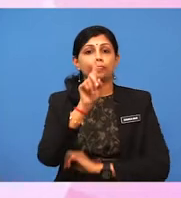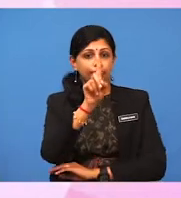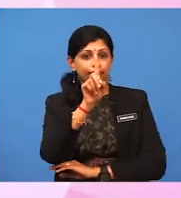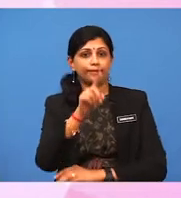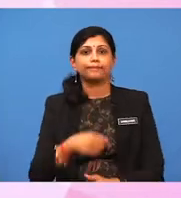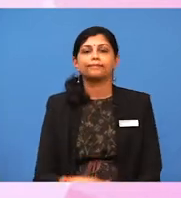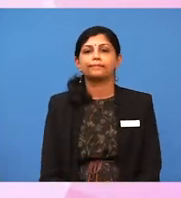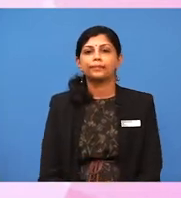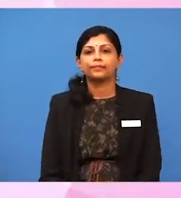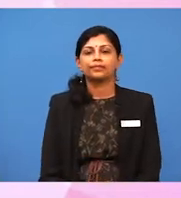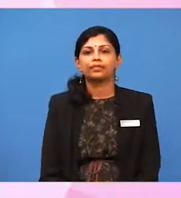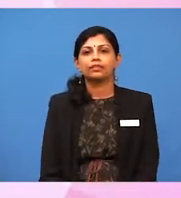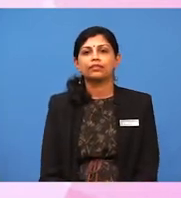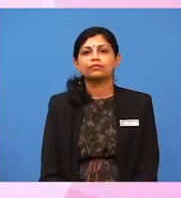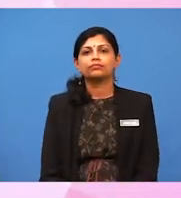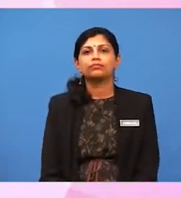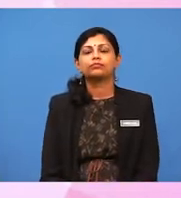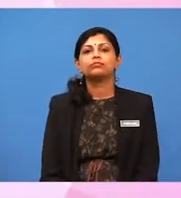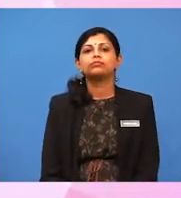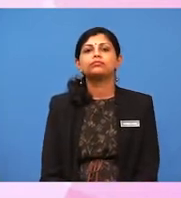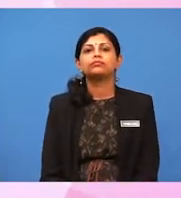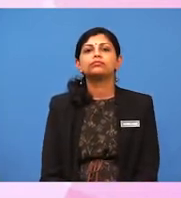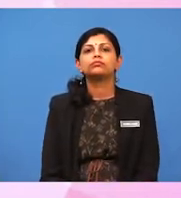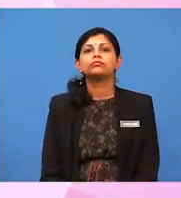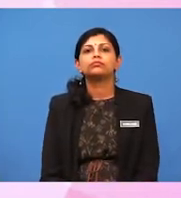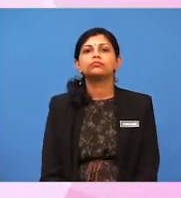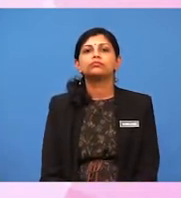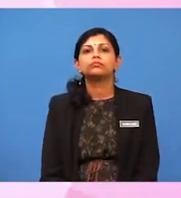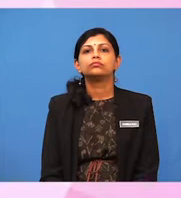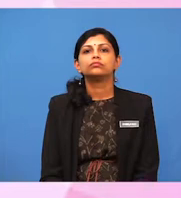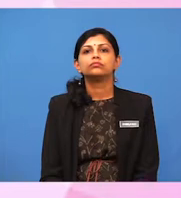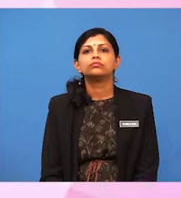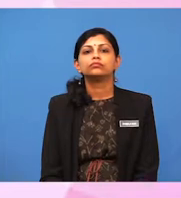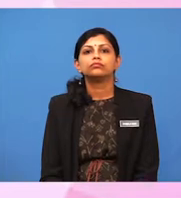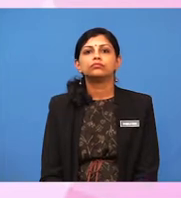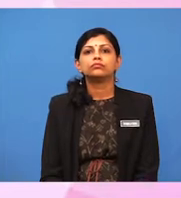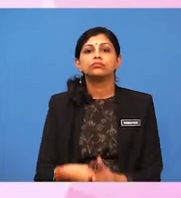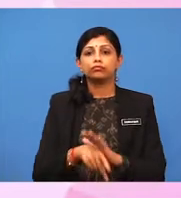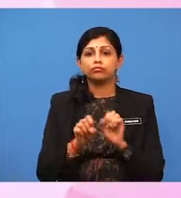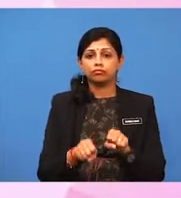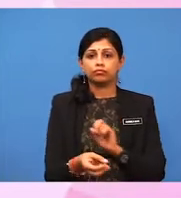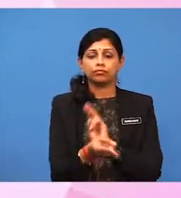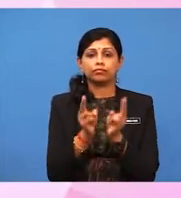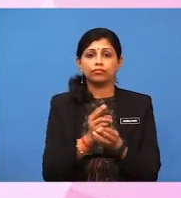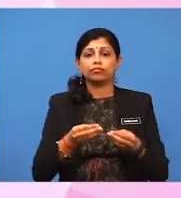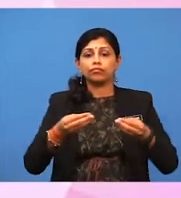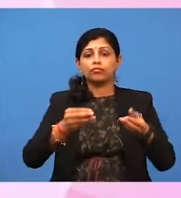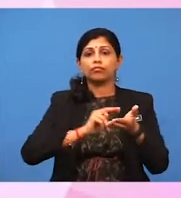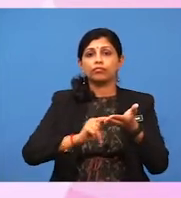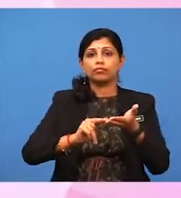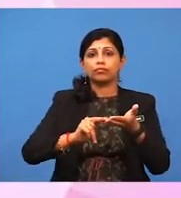kurungan tanda petikan berganda Salmah. Contoh pertama, pemboleh ubah nama guru diberi